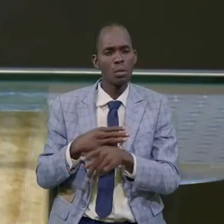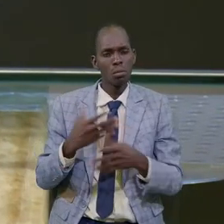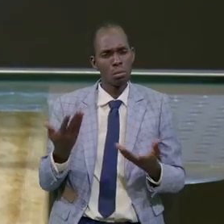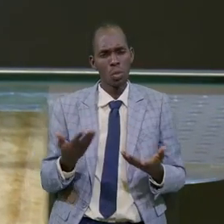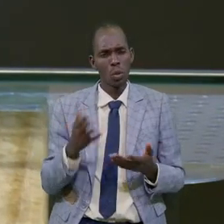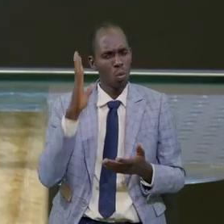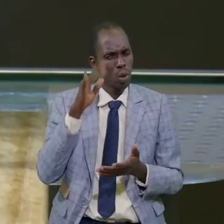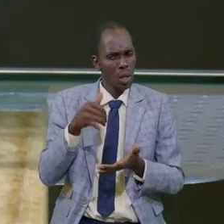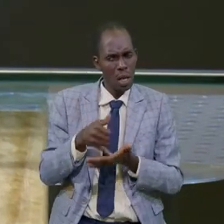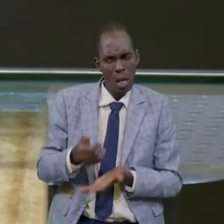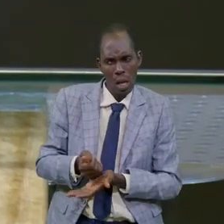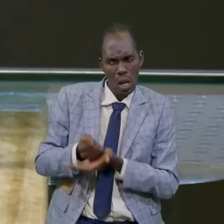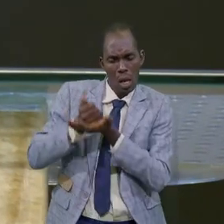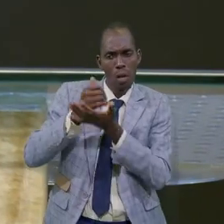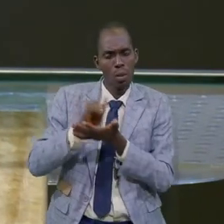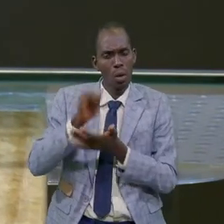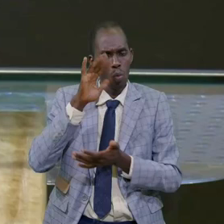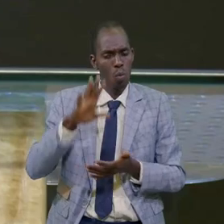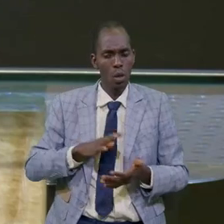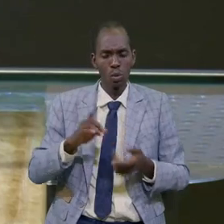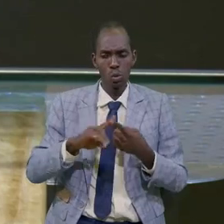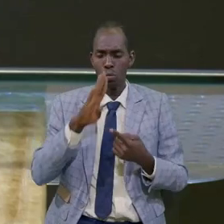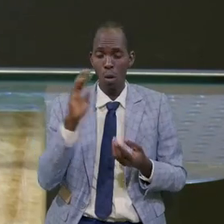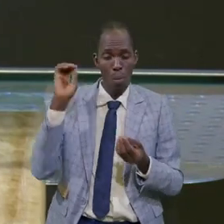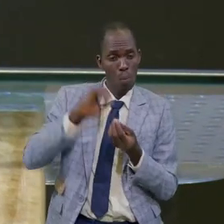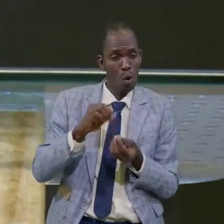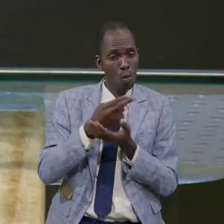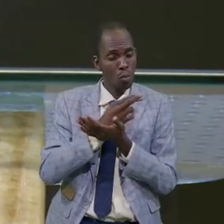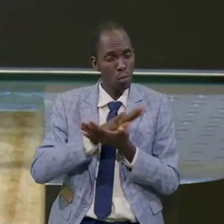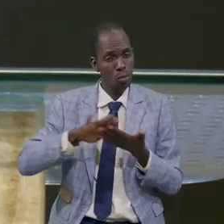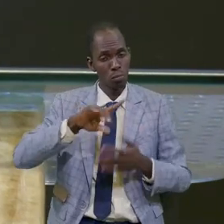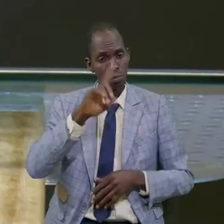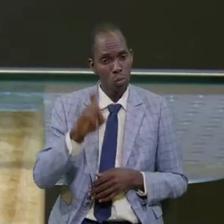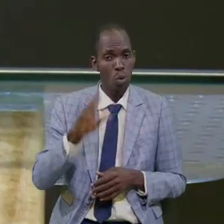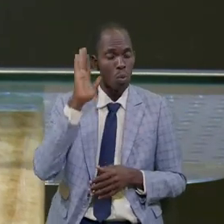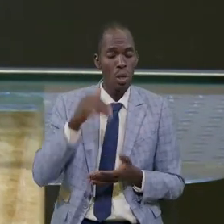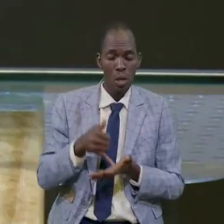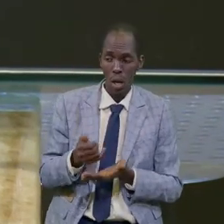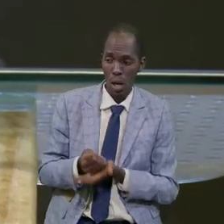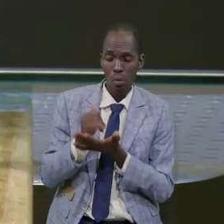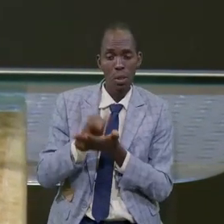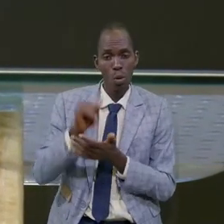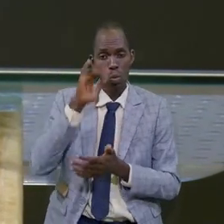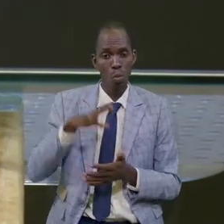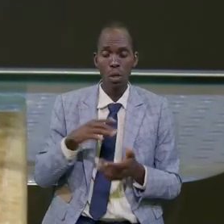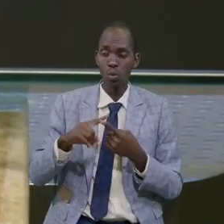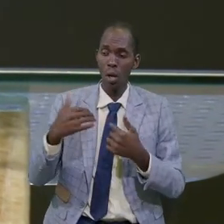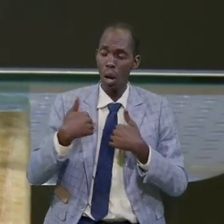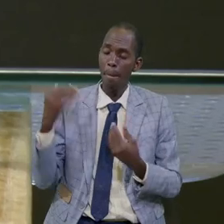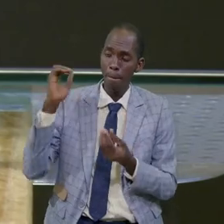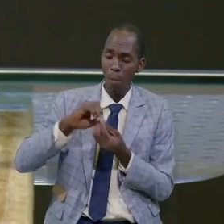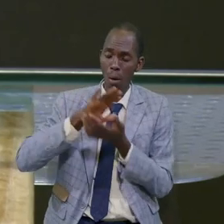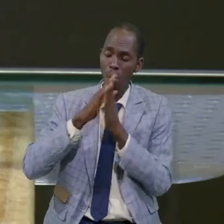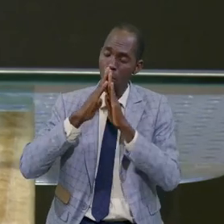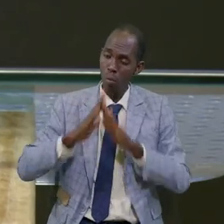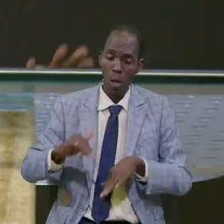cela aide la justice de cette femme ou bien la paix dans leur foyer, dans leur famille et la joie